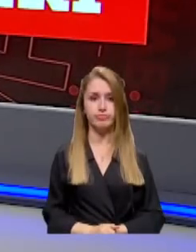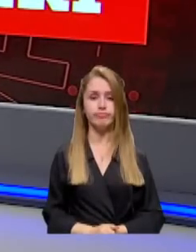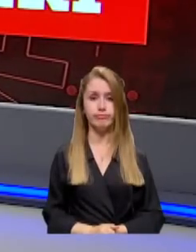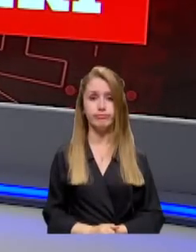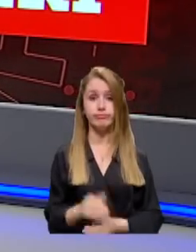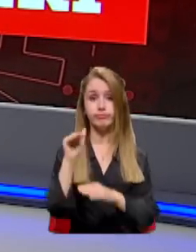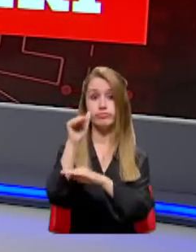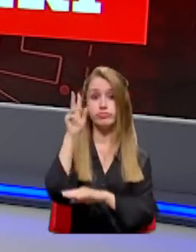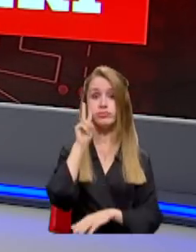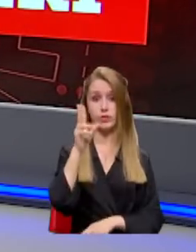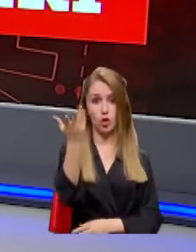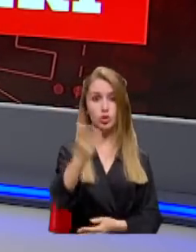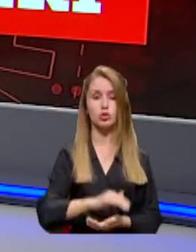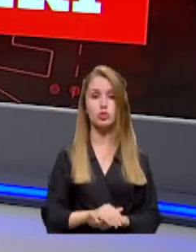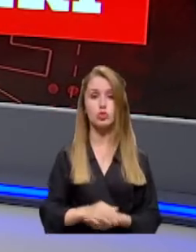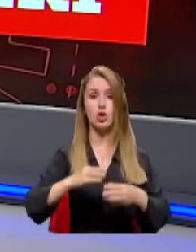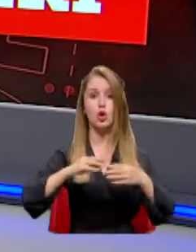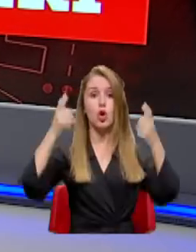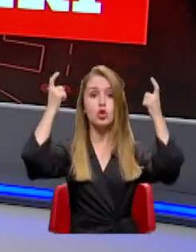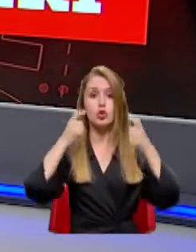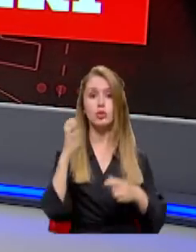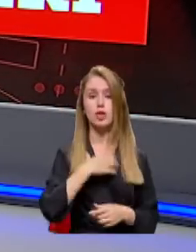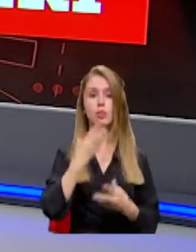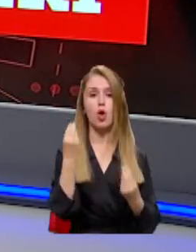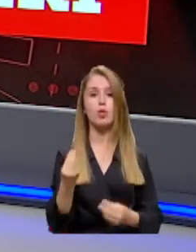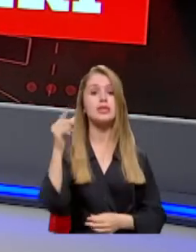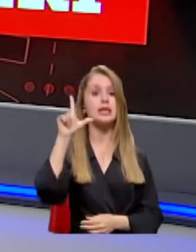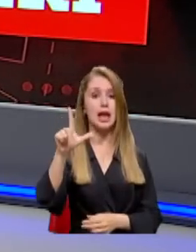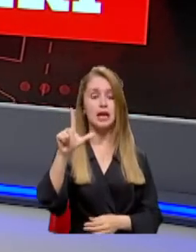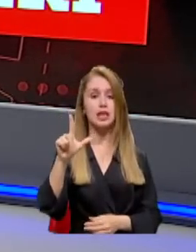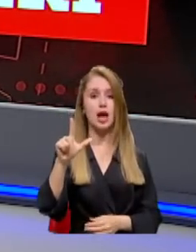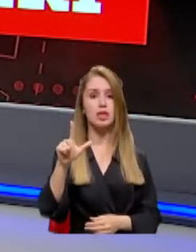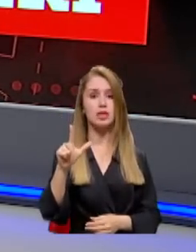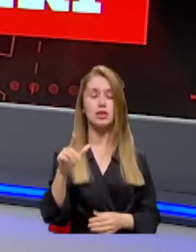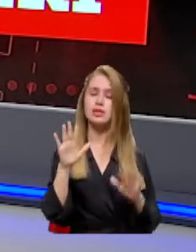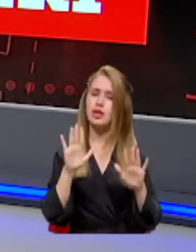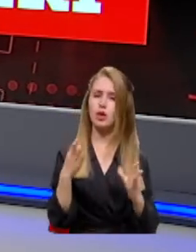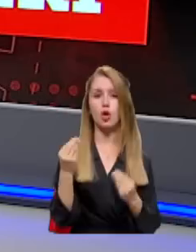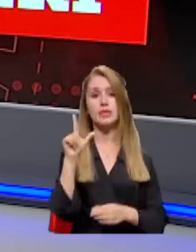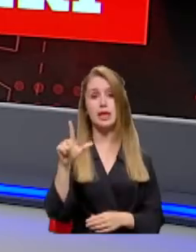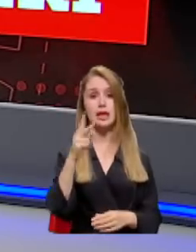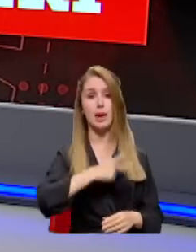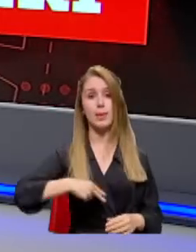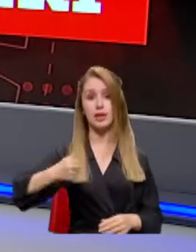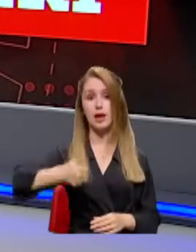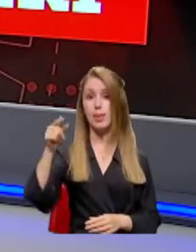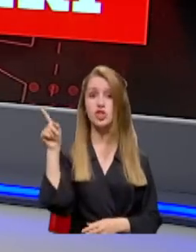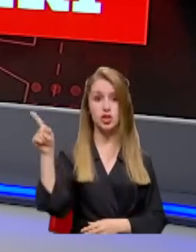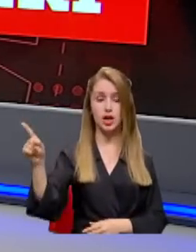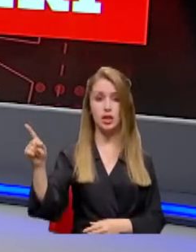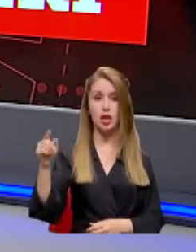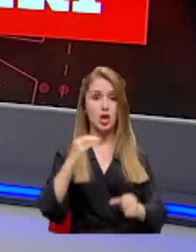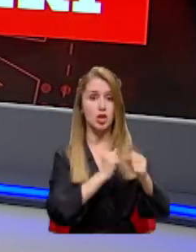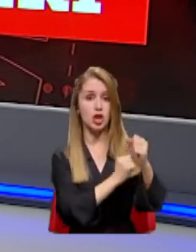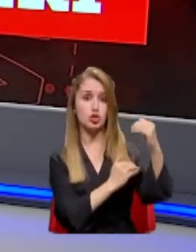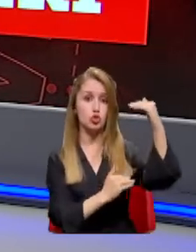Efendim, yaşananları gördünüz. Sorumluluk sahibi olması gereken, sağduyulu davranması gereken belediye başkanının